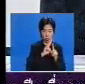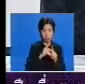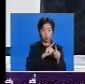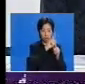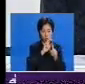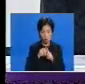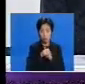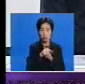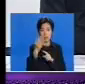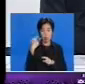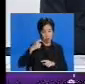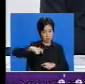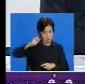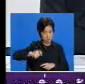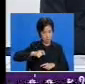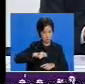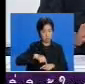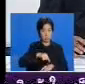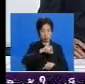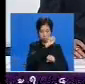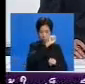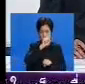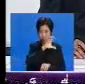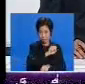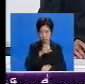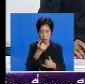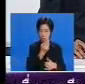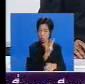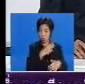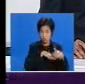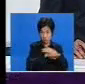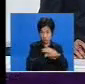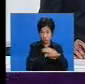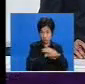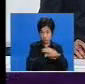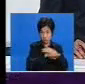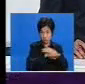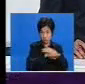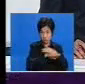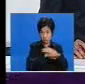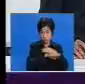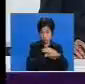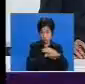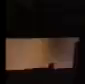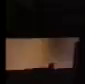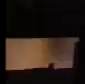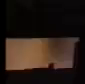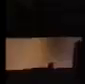จ่า11ปัญญาศรีเหลาและ10ตำรวจโทวรวุฒิมุ่งสันติที่ยังอยู่ระหว่างการหลบหนีหมายจับครับ